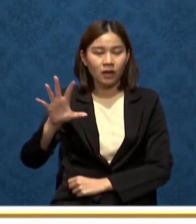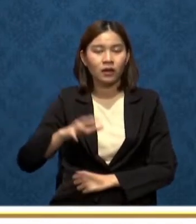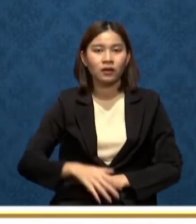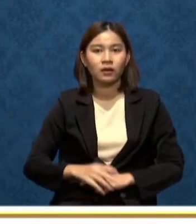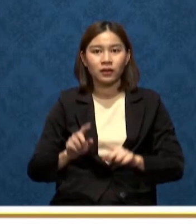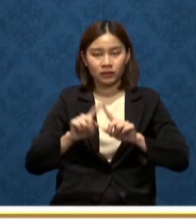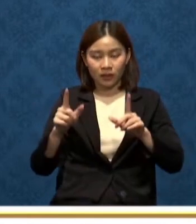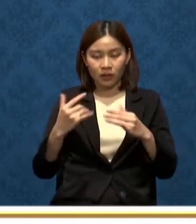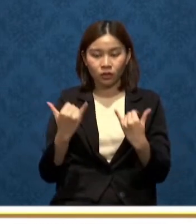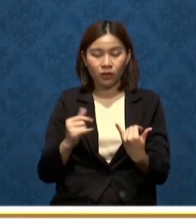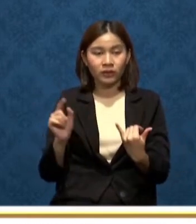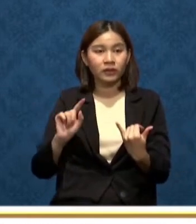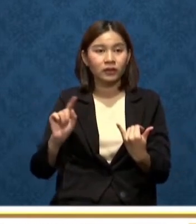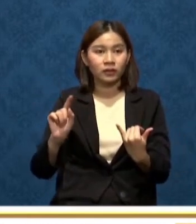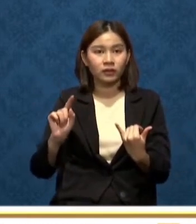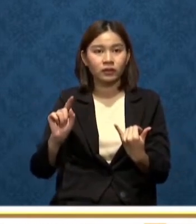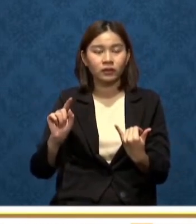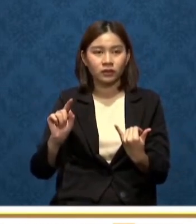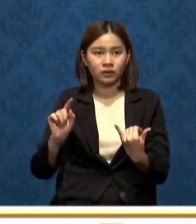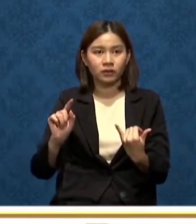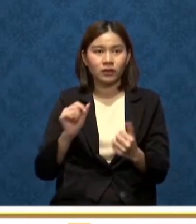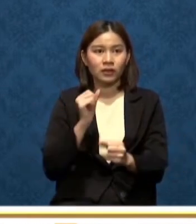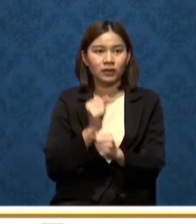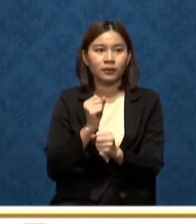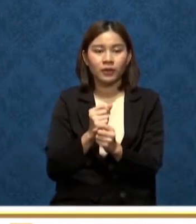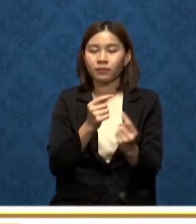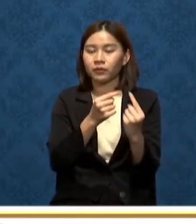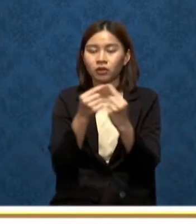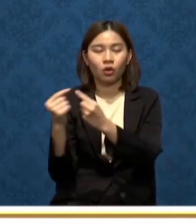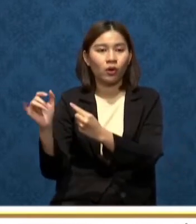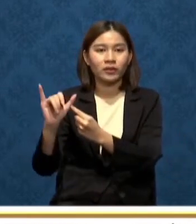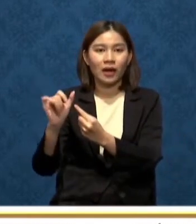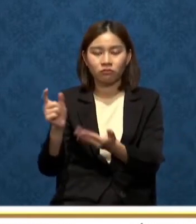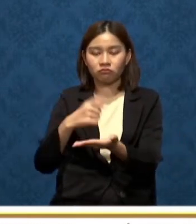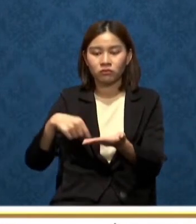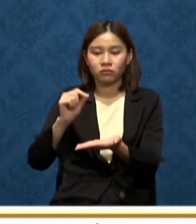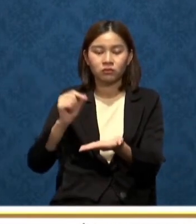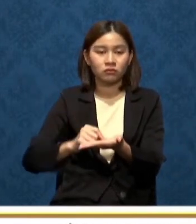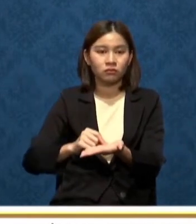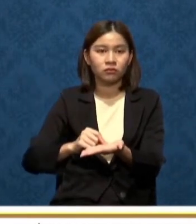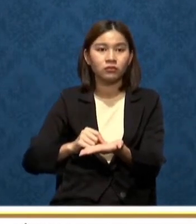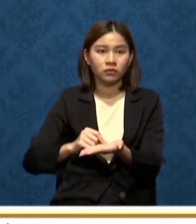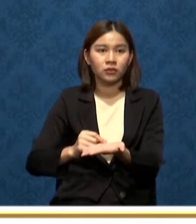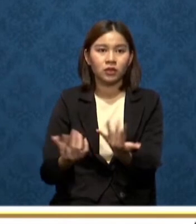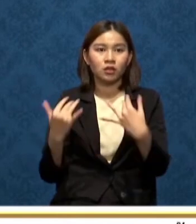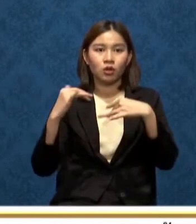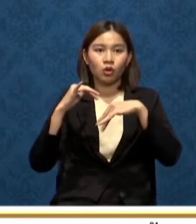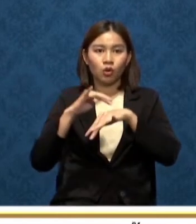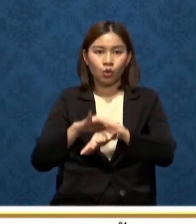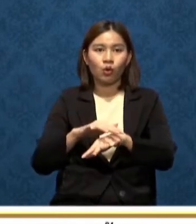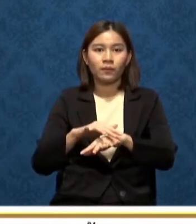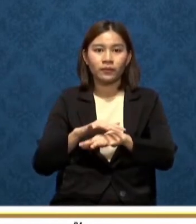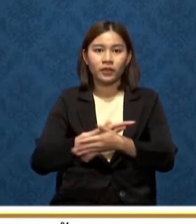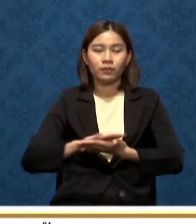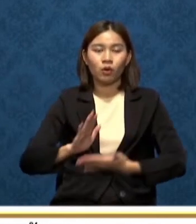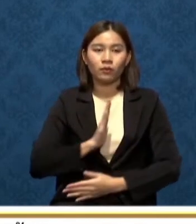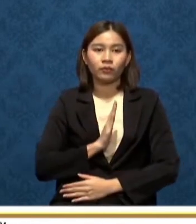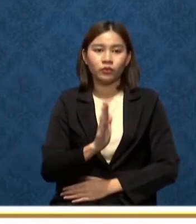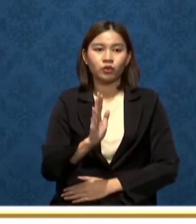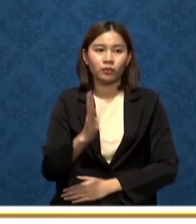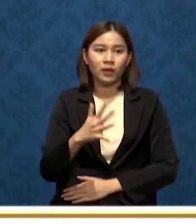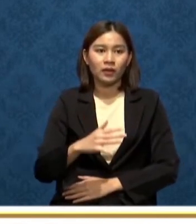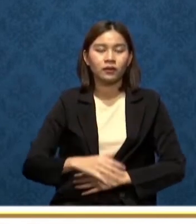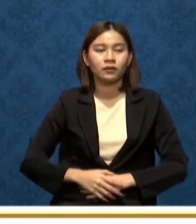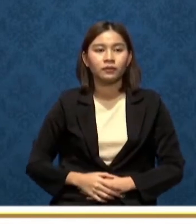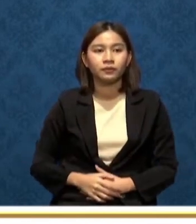แต่นะปัจจุบันนี้ ยัไม่มีการดำเนินการต่อในการลงนามเพื่อเขาร่วมอกเปทางการ หรอให้สัต